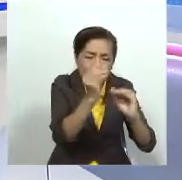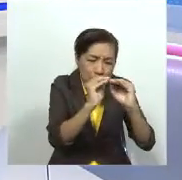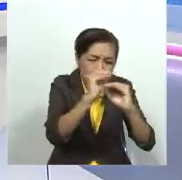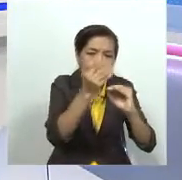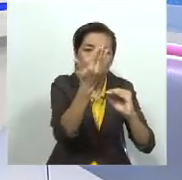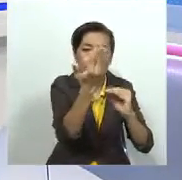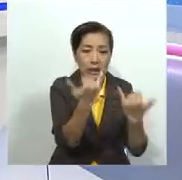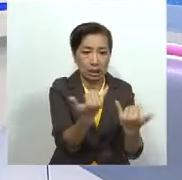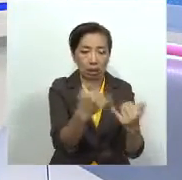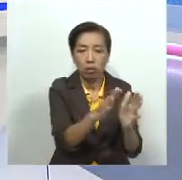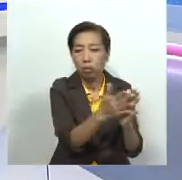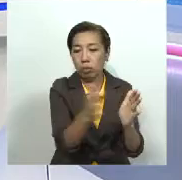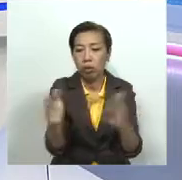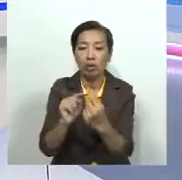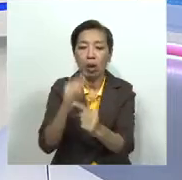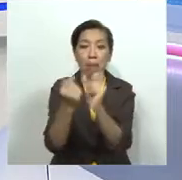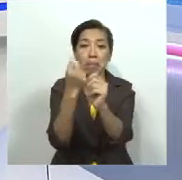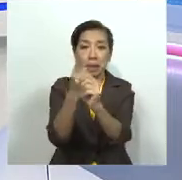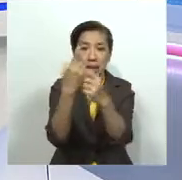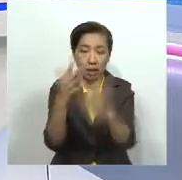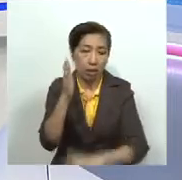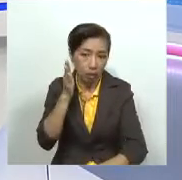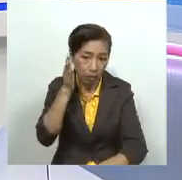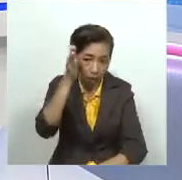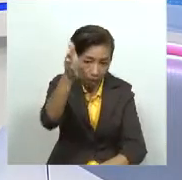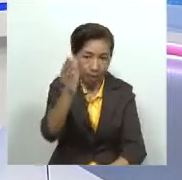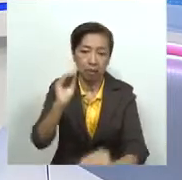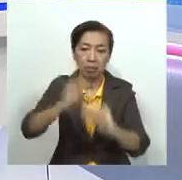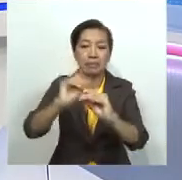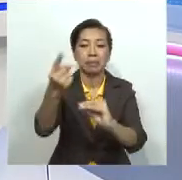นะครับจะใช้ไปต่อเนื่องจนถึง7เมษายนปีหน้าแล้วหลังจากนั้นถึงจะมีการปรับเต็มเพดานอีกครั้งหนึ่งนะครับ